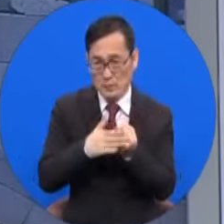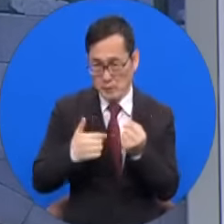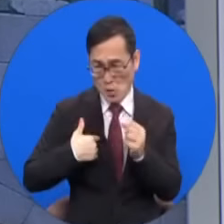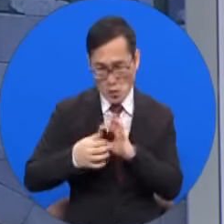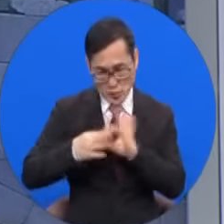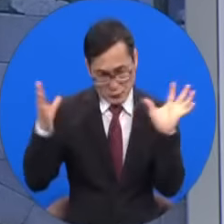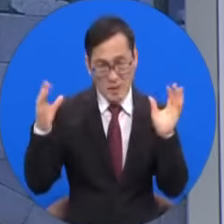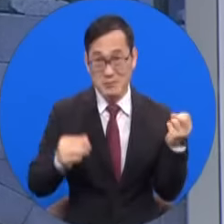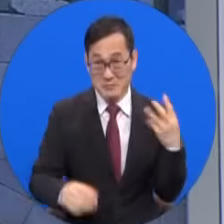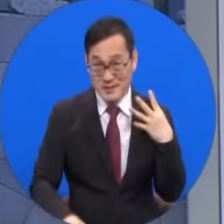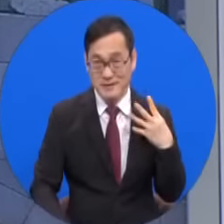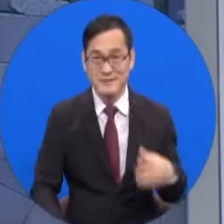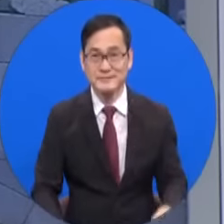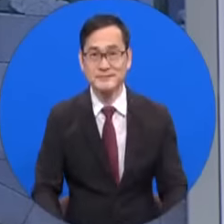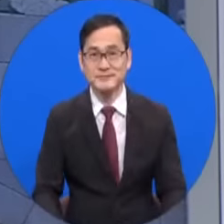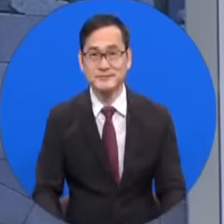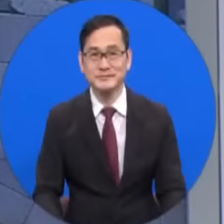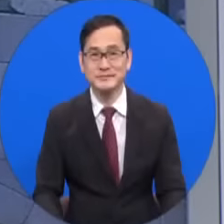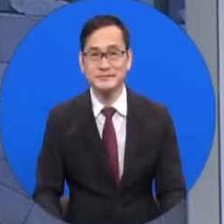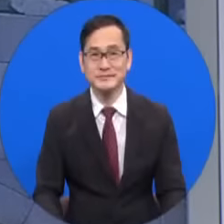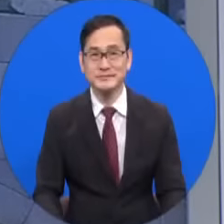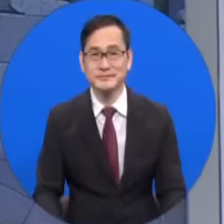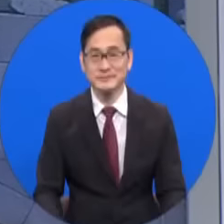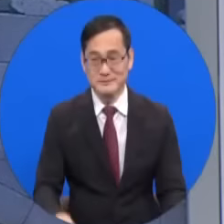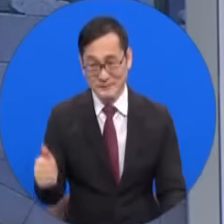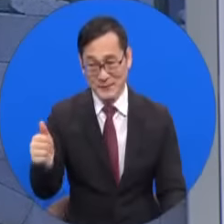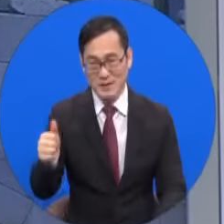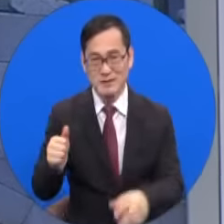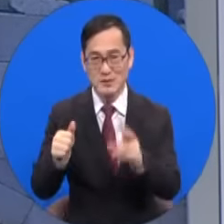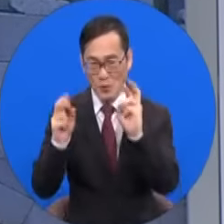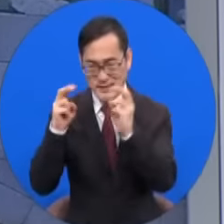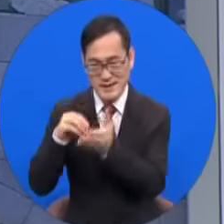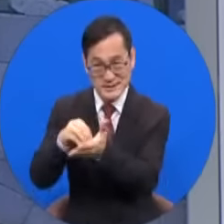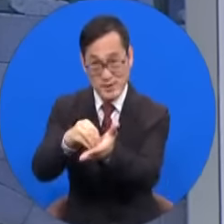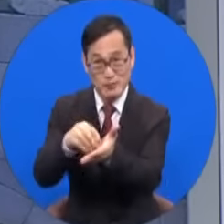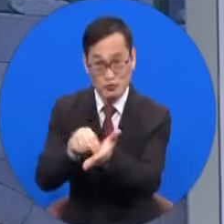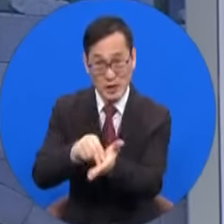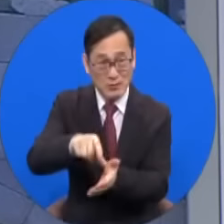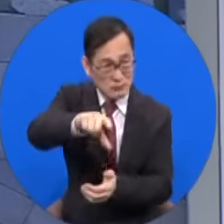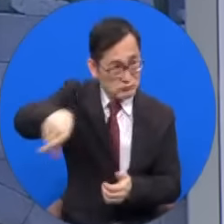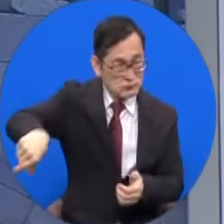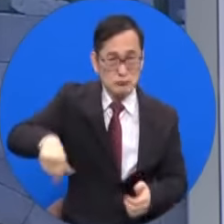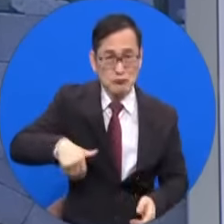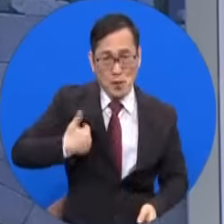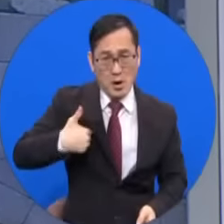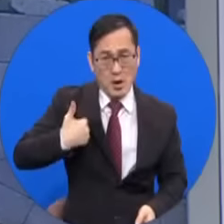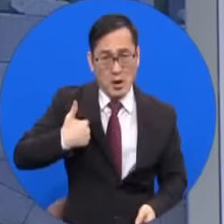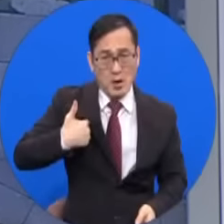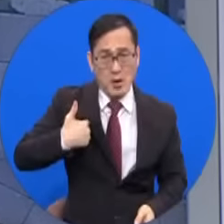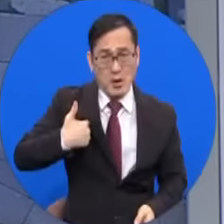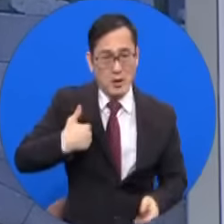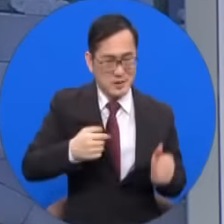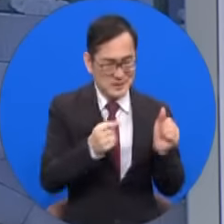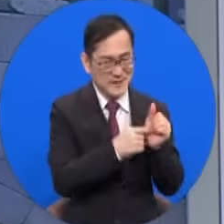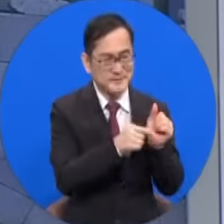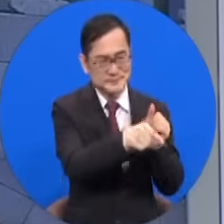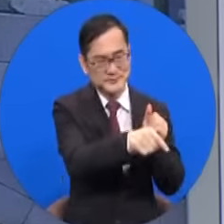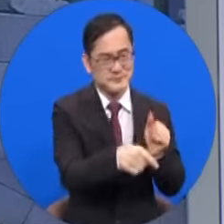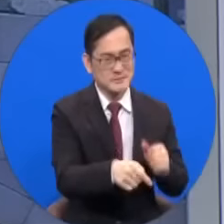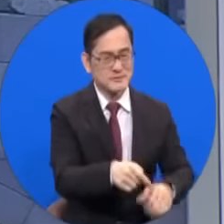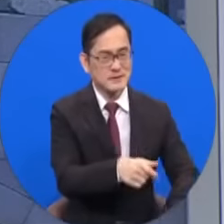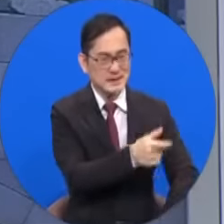것으로 전해지고 있고요 중진공 이사장 채용과 전 사위 채용과는 중진공 이사장 임명과 전